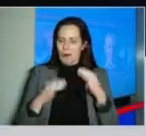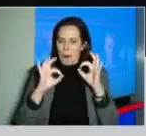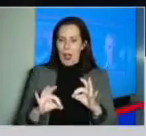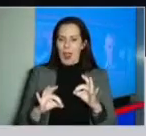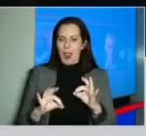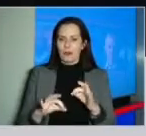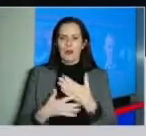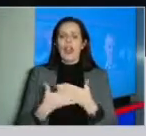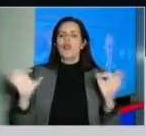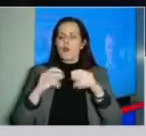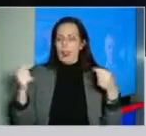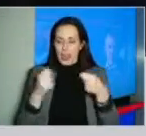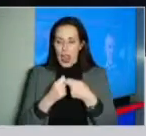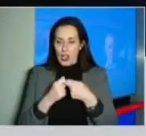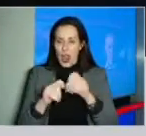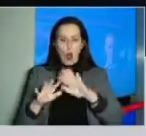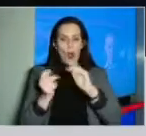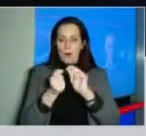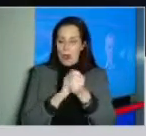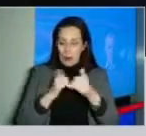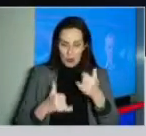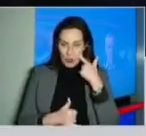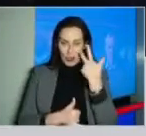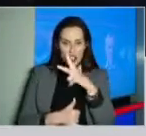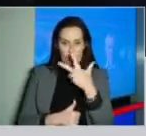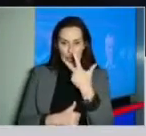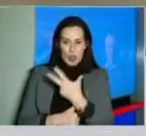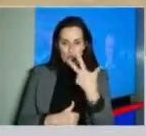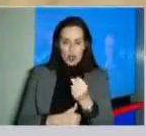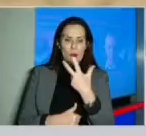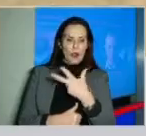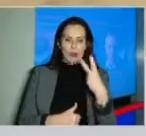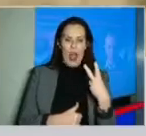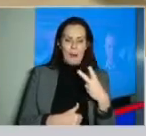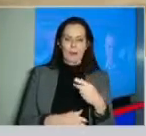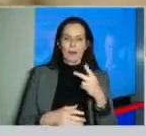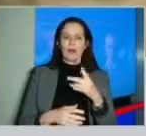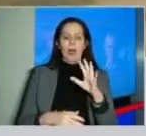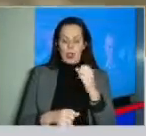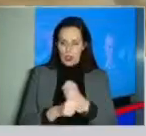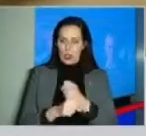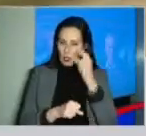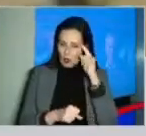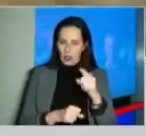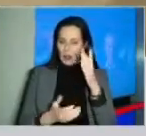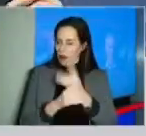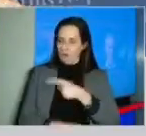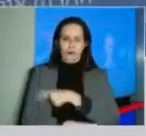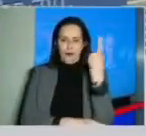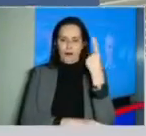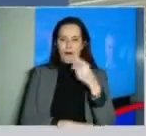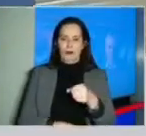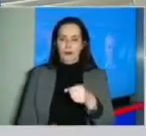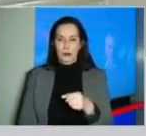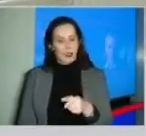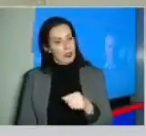טועה, לא יהיה שום קשר, הכל משתנה. אם עד עכשיו ראינו 30-32, okay. בעצם מימוש ההבטחה, אני חושבת שתהיה קפיצה משמעותית למעלה.